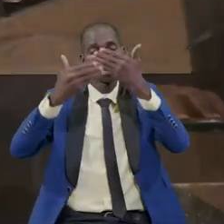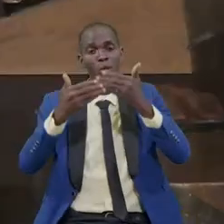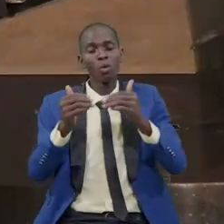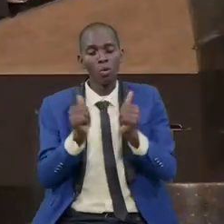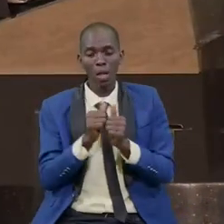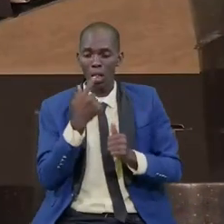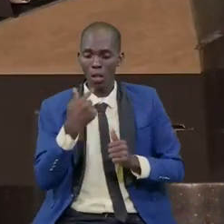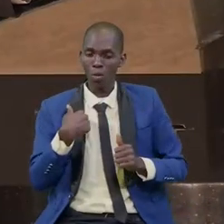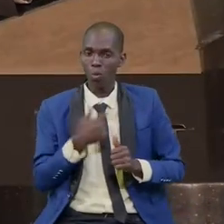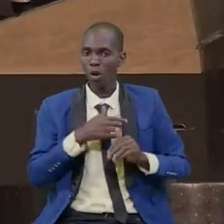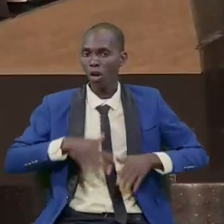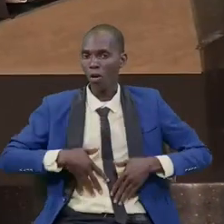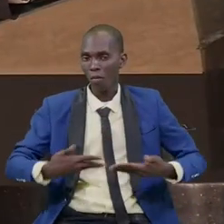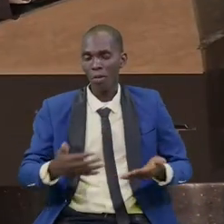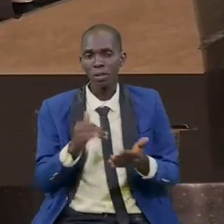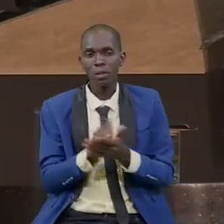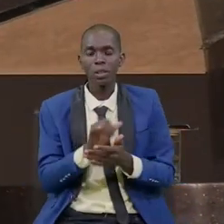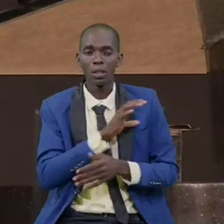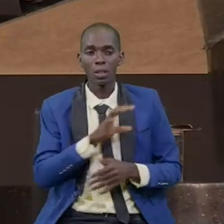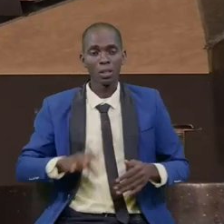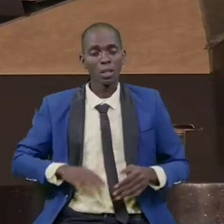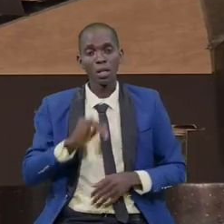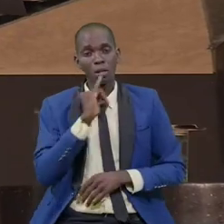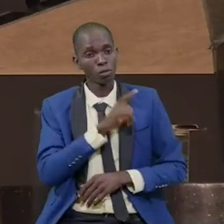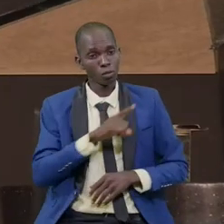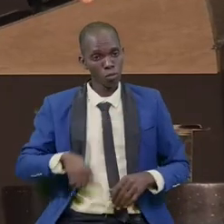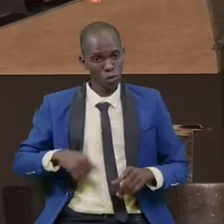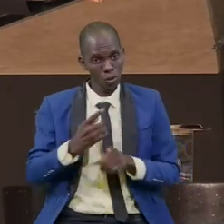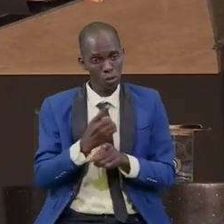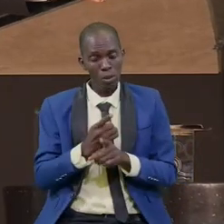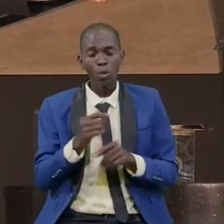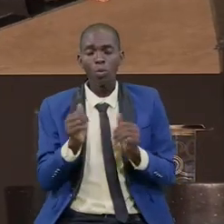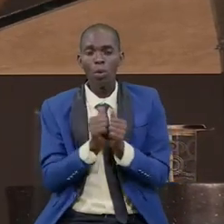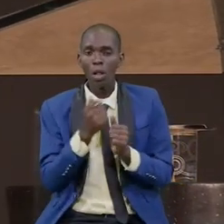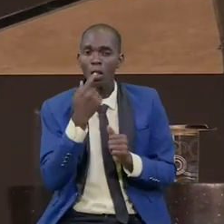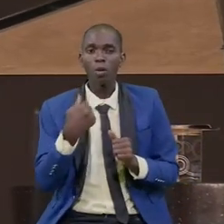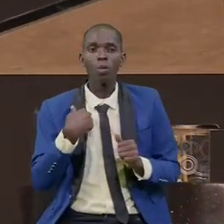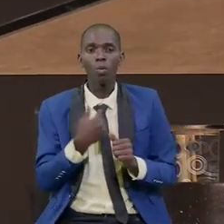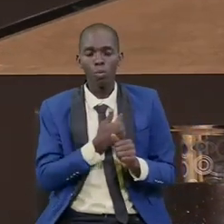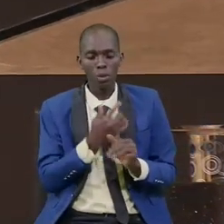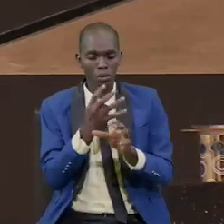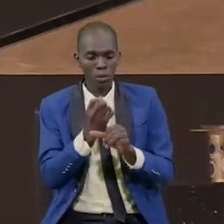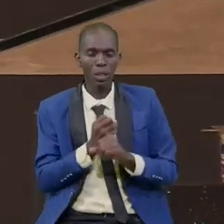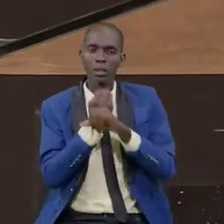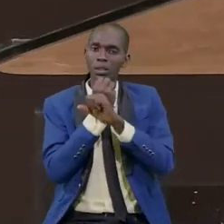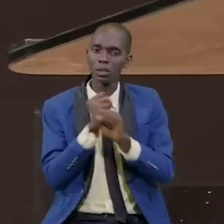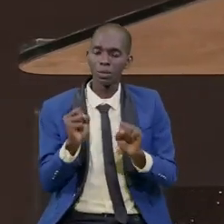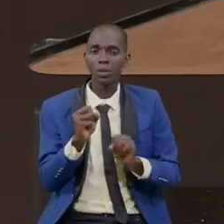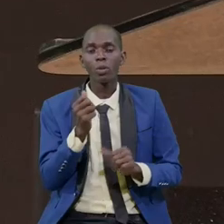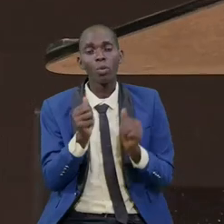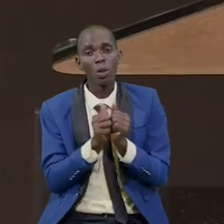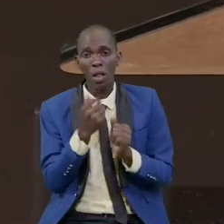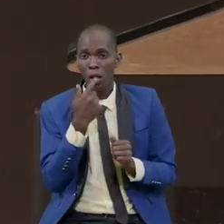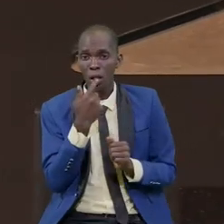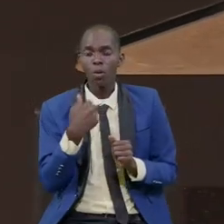langue, on confesse que Christ est Seigneur. Avec la langue, nous obtenons le salut. Avec la langue, on